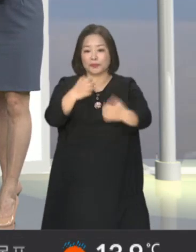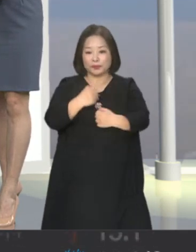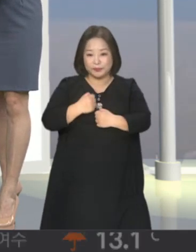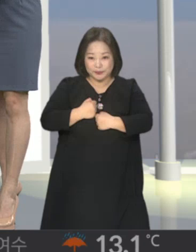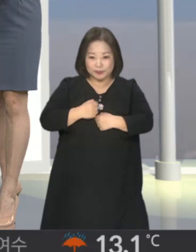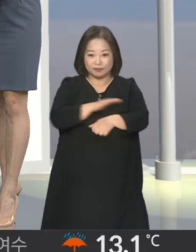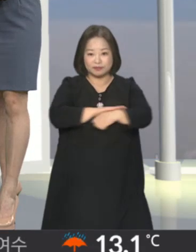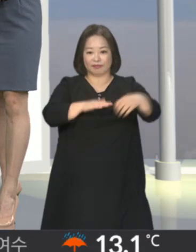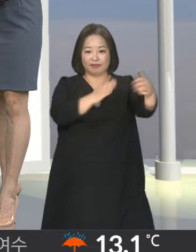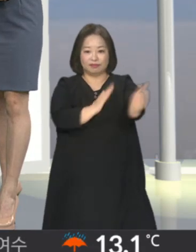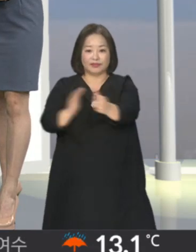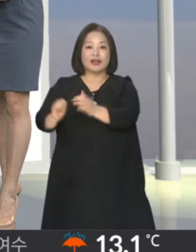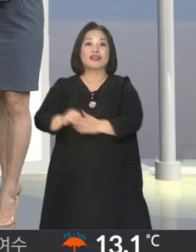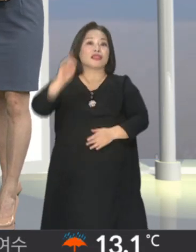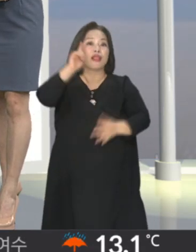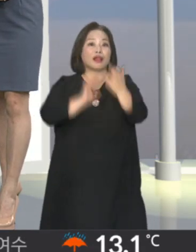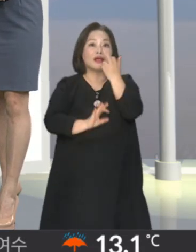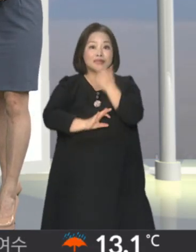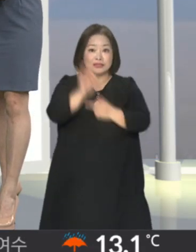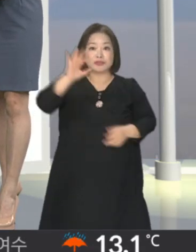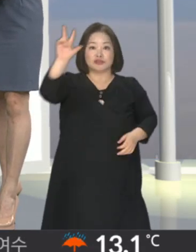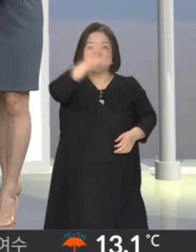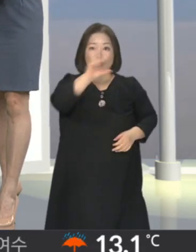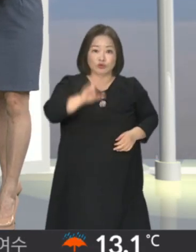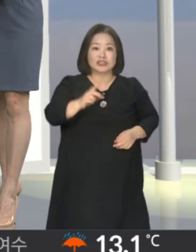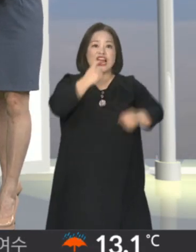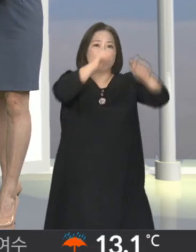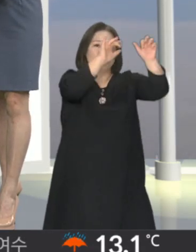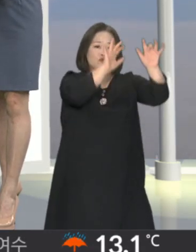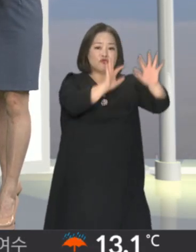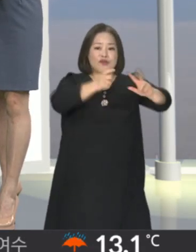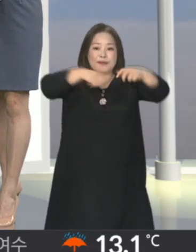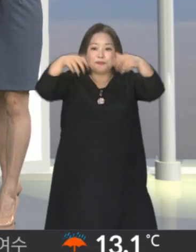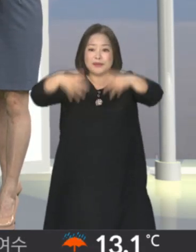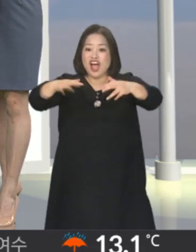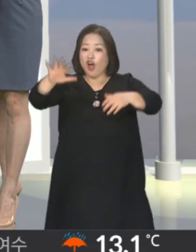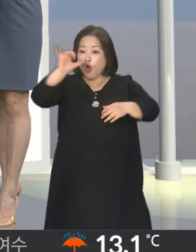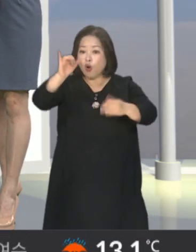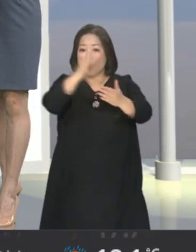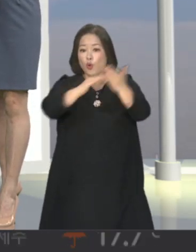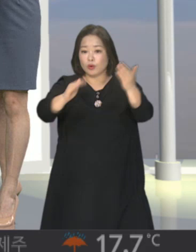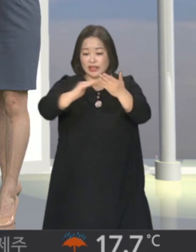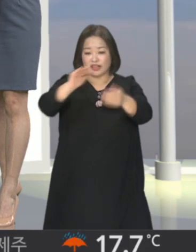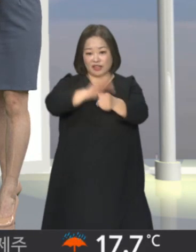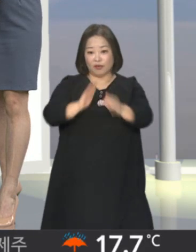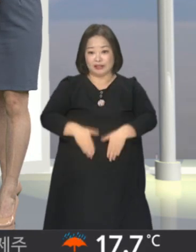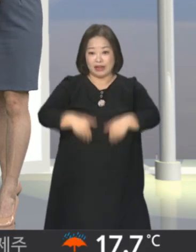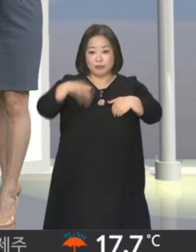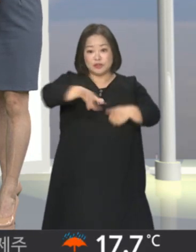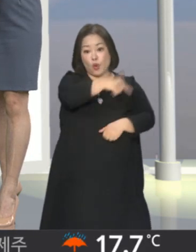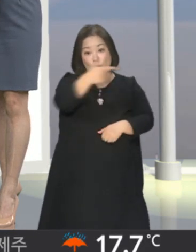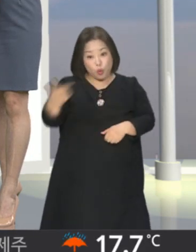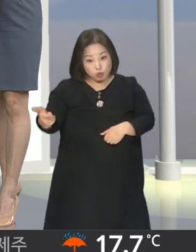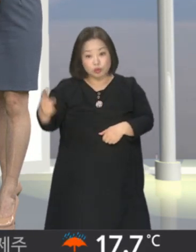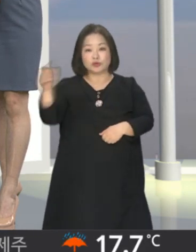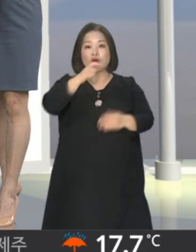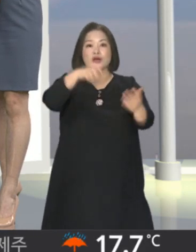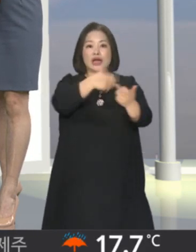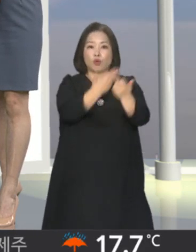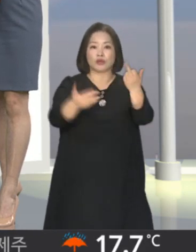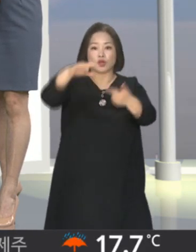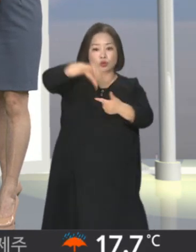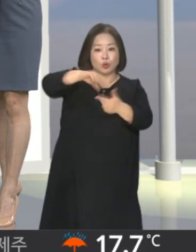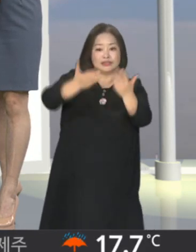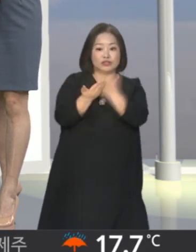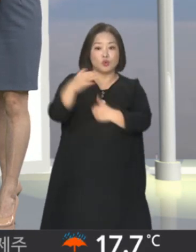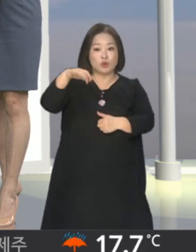대비하셔야겠습니다. 내일 오전까지 전국적으로 눈과 비가 내리겠는데요. 호남과 경남은 내일 오후까지, 강원 영동과